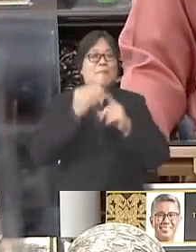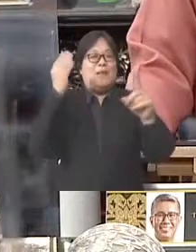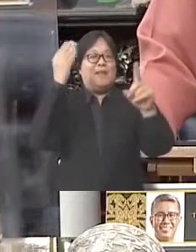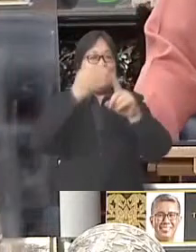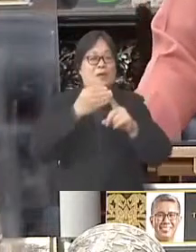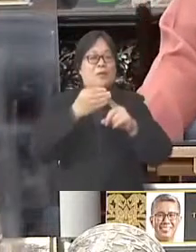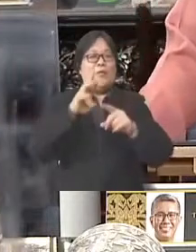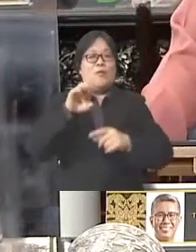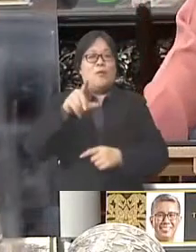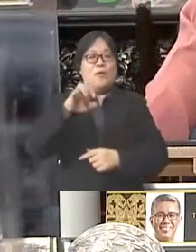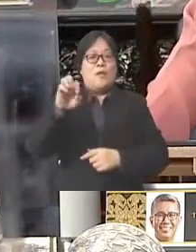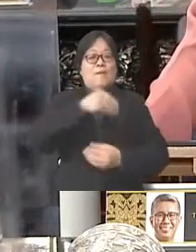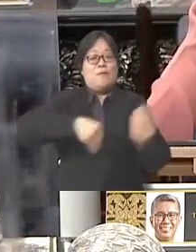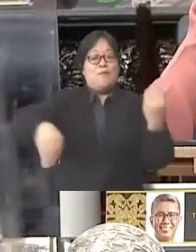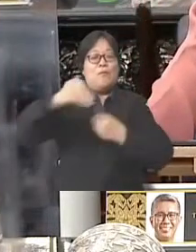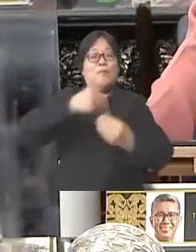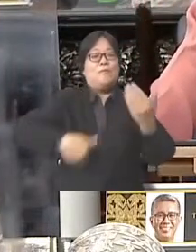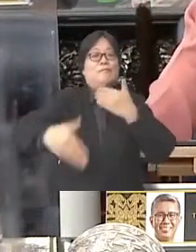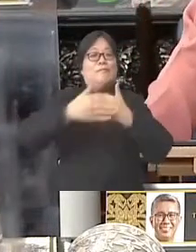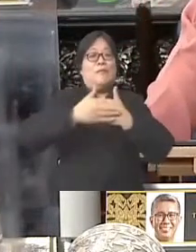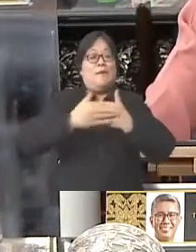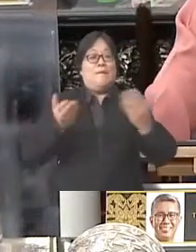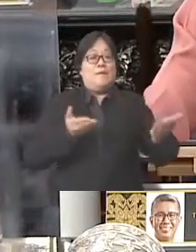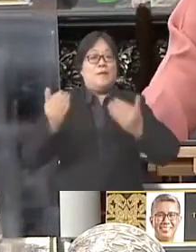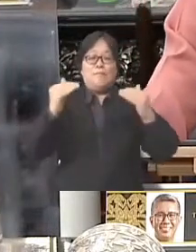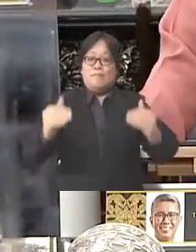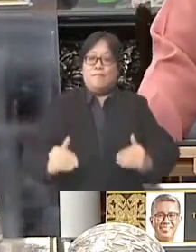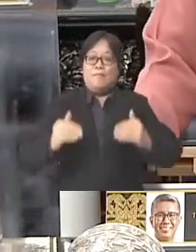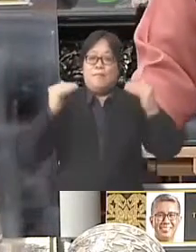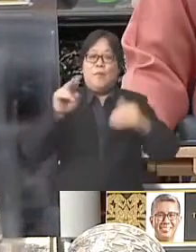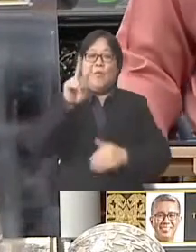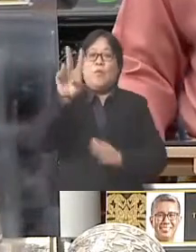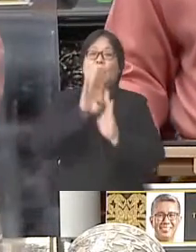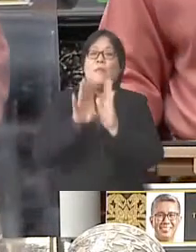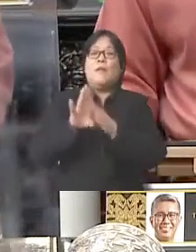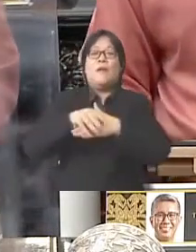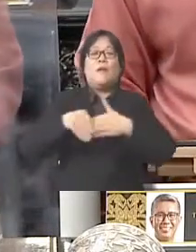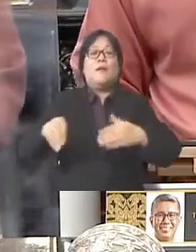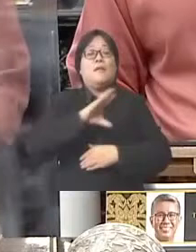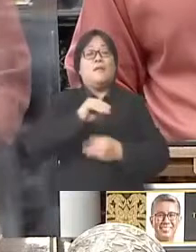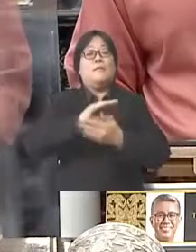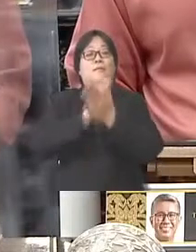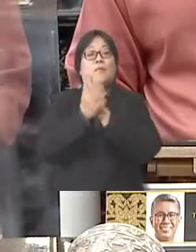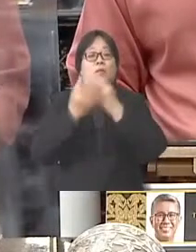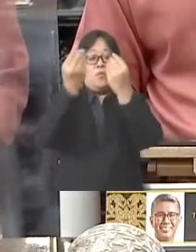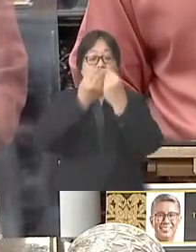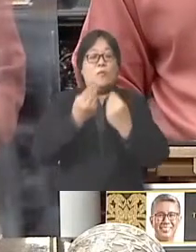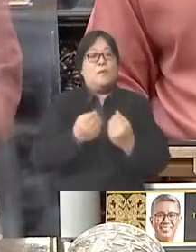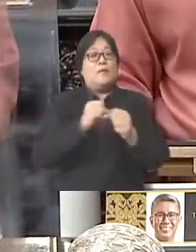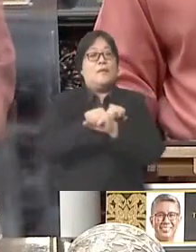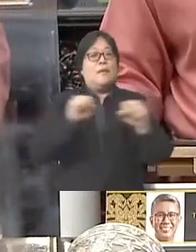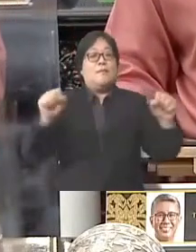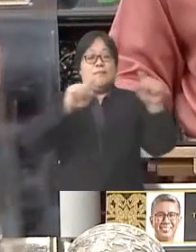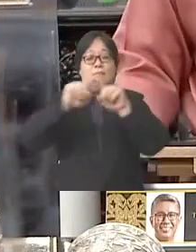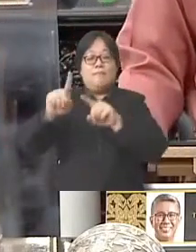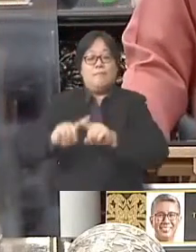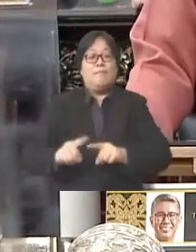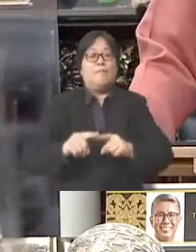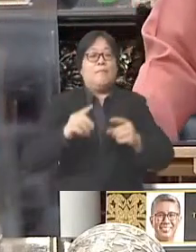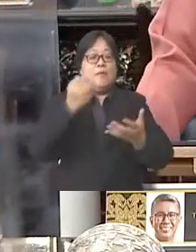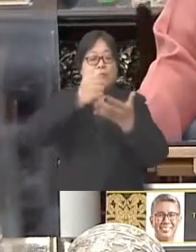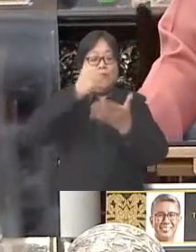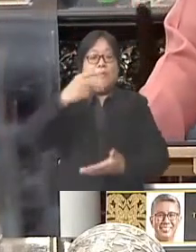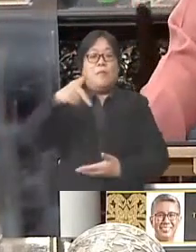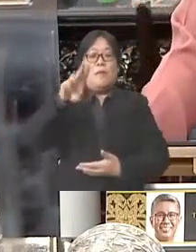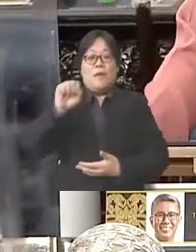tagged relief dan dikabari facility telah ditingkatkan sebanyak dua bilang lengket dan menjadikan jumlah ketersediaan berbagai dan